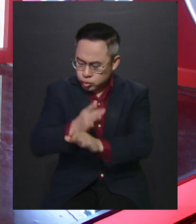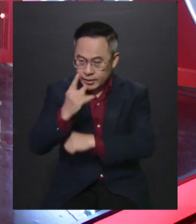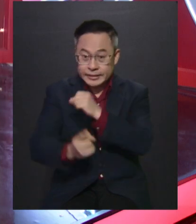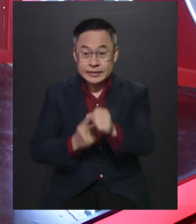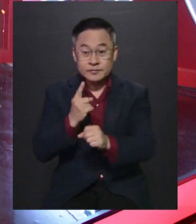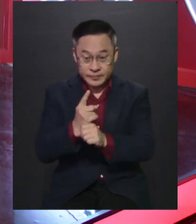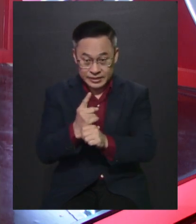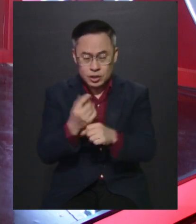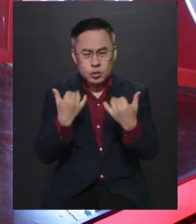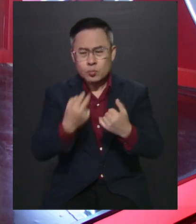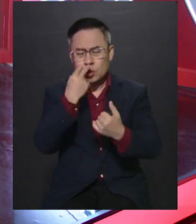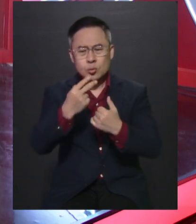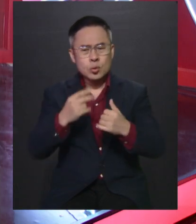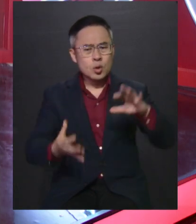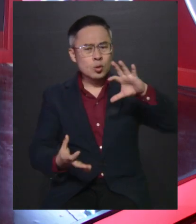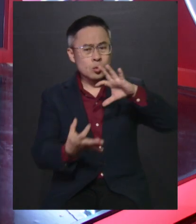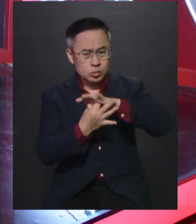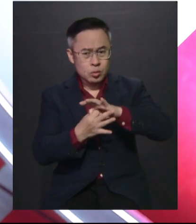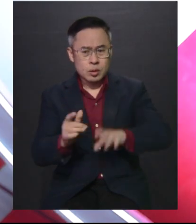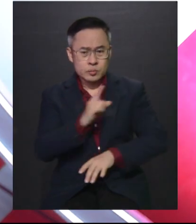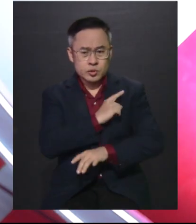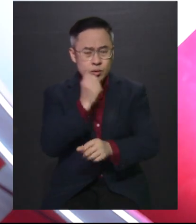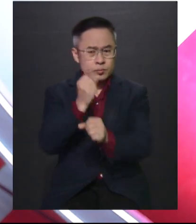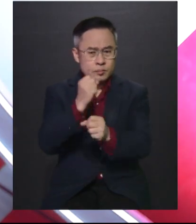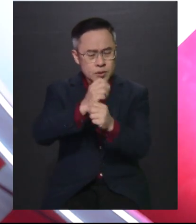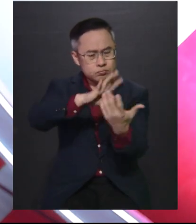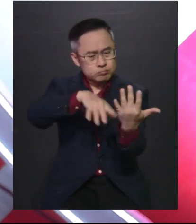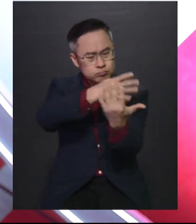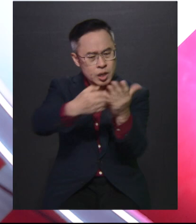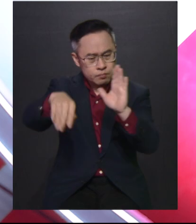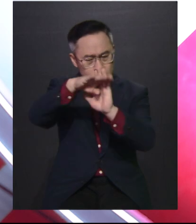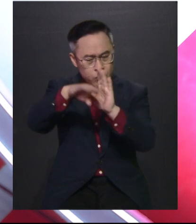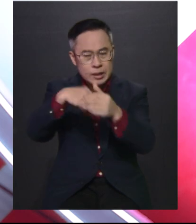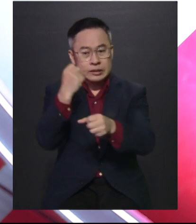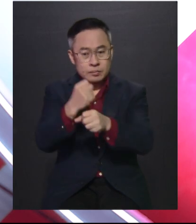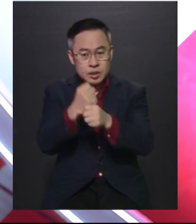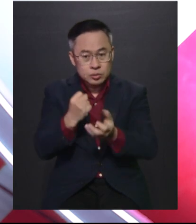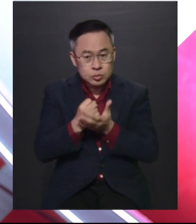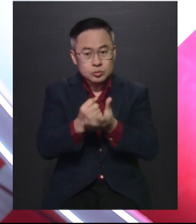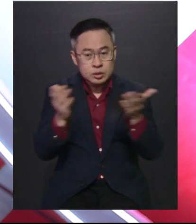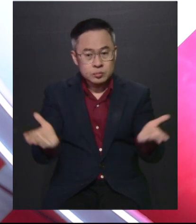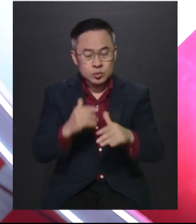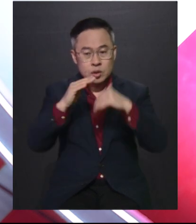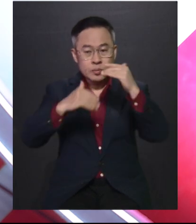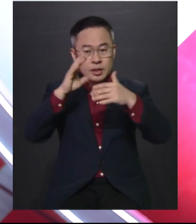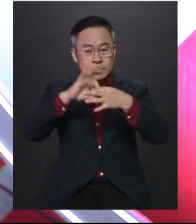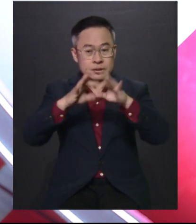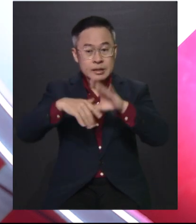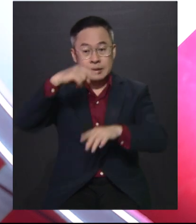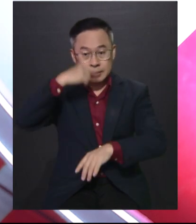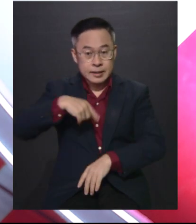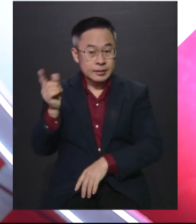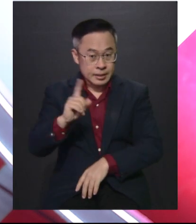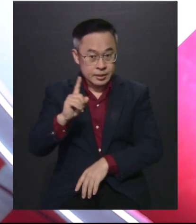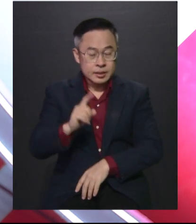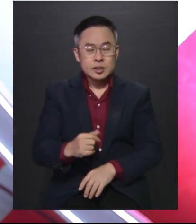ช่วงนี้เรามาคุยถึงภารกิจของการกีฬาแห่งประเทศไทยครับที่เราบอกว่าอยู่คู่กับทุกความสำเร็จของนักกีฬาไทยนะฮะซึ่งในรอบปีที่ผ่านมาเนี่ยก็ระบบการกีฬาแห่งประเทศไทยหรือว่าก